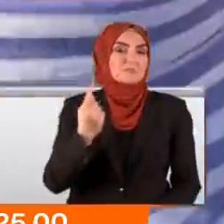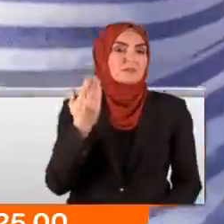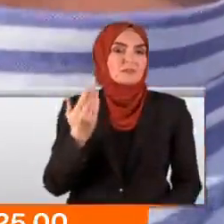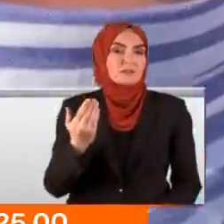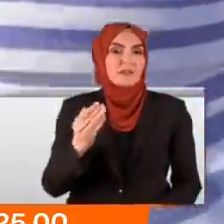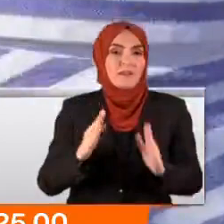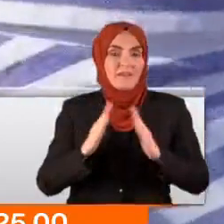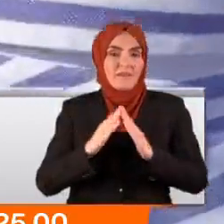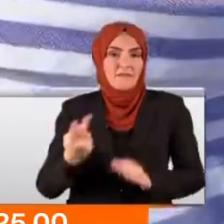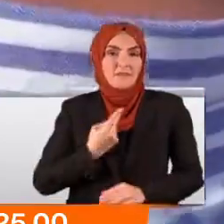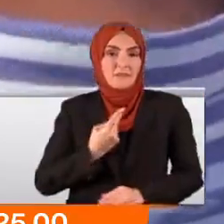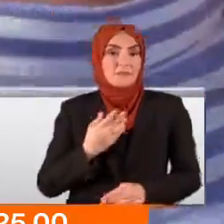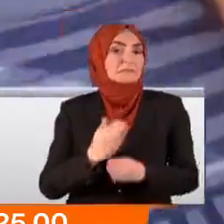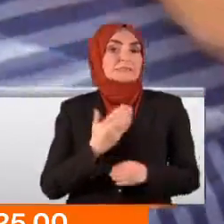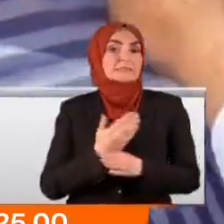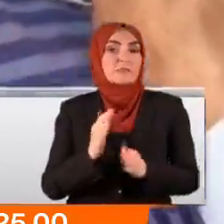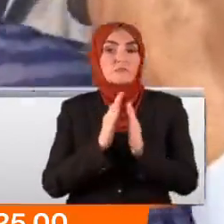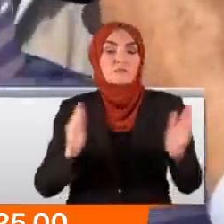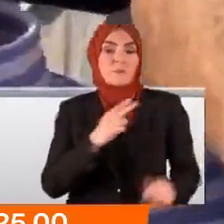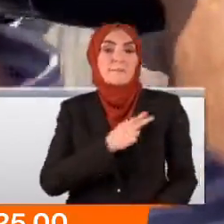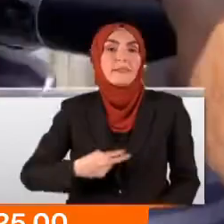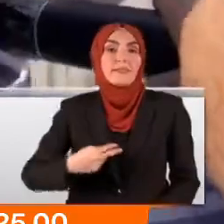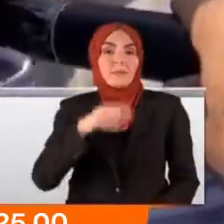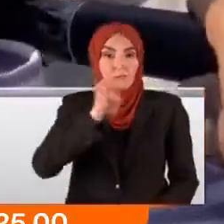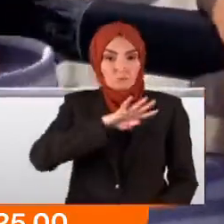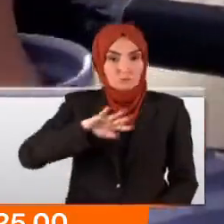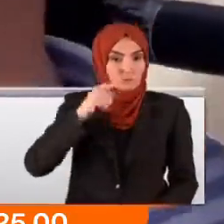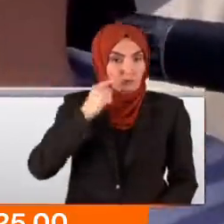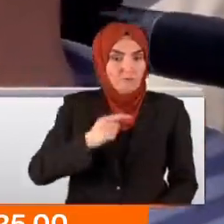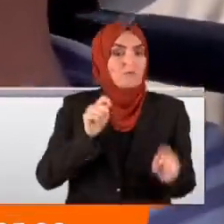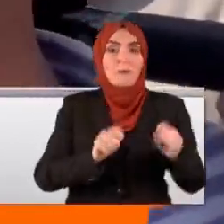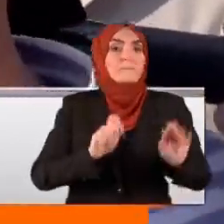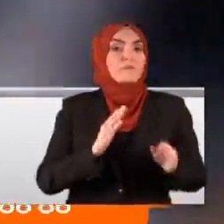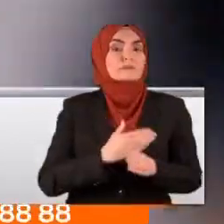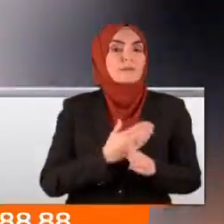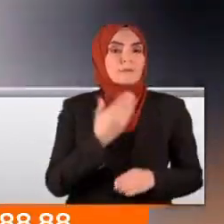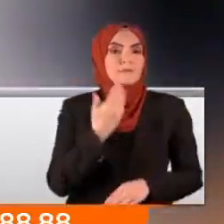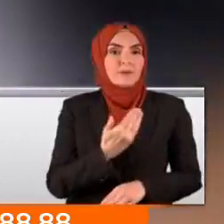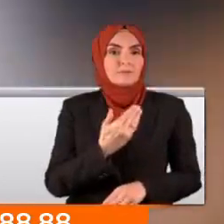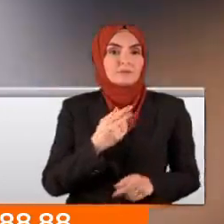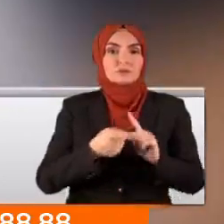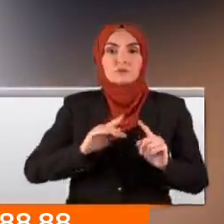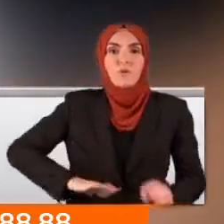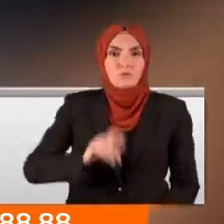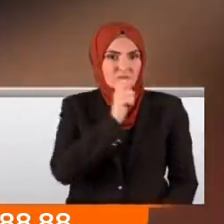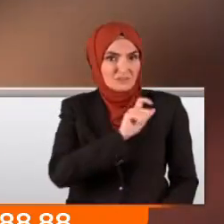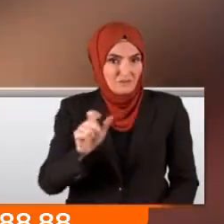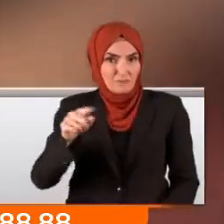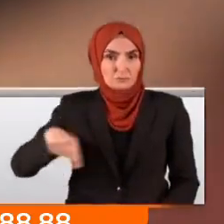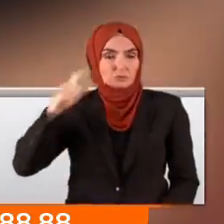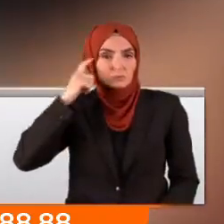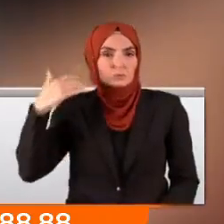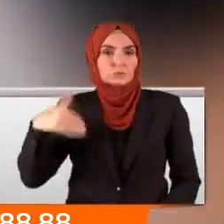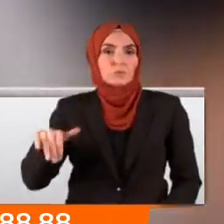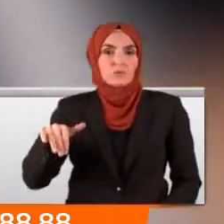büyükşehir bütçesiyle yapılmıyor diye sordu. Kılıçdaroğlu'nun yanıtı karşısında şoke oldu. Hükümete diyeceksiniz ki hiçbir müteahhit